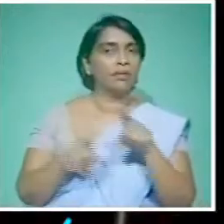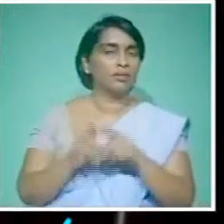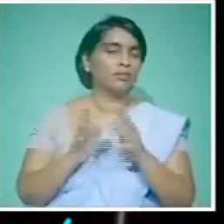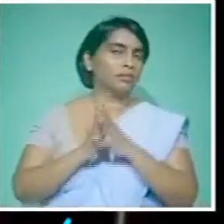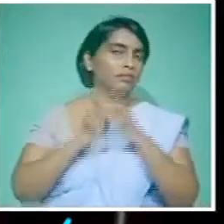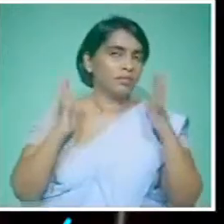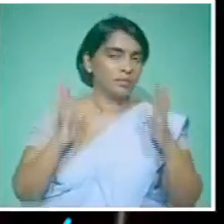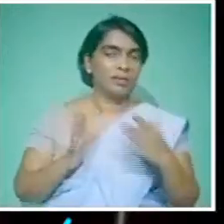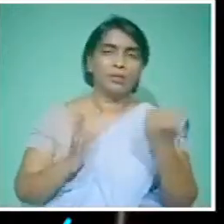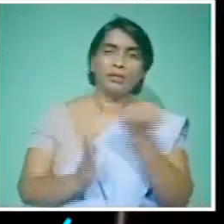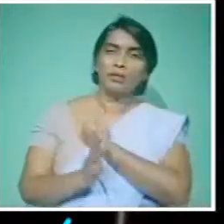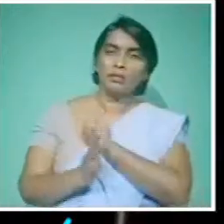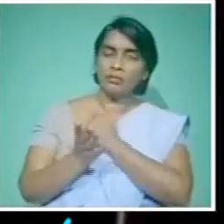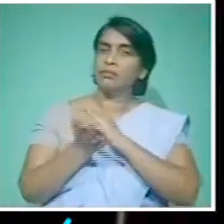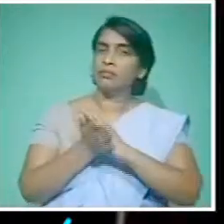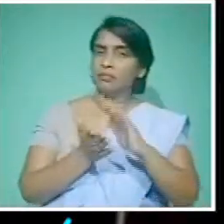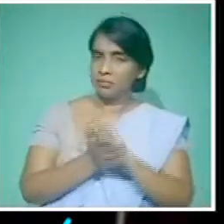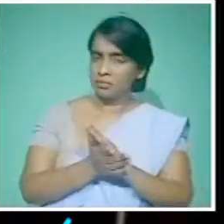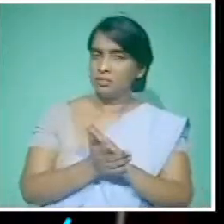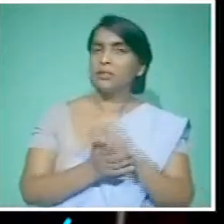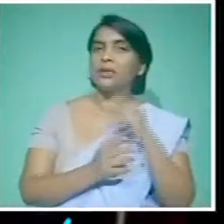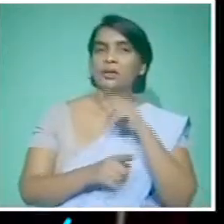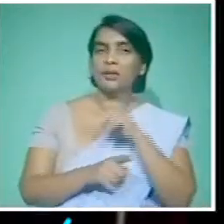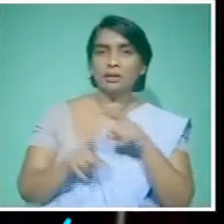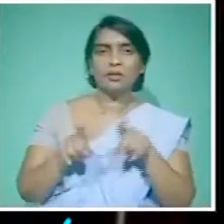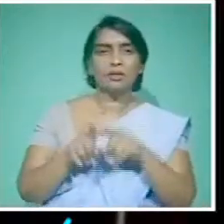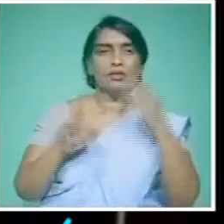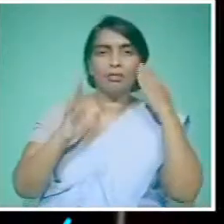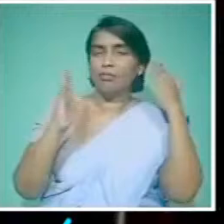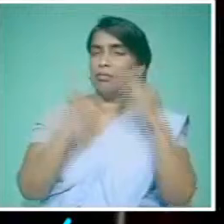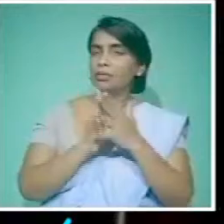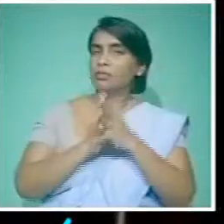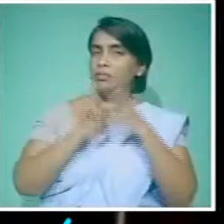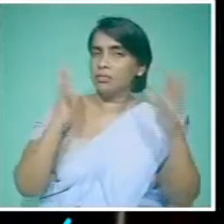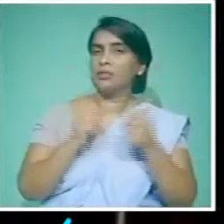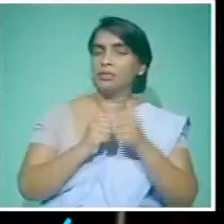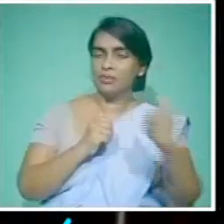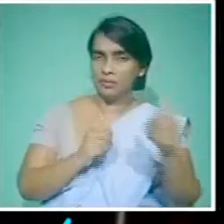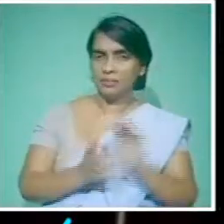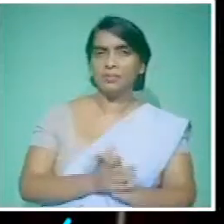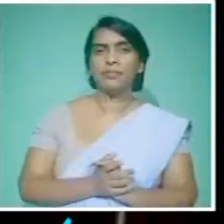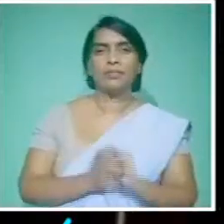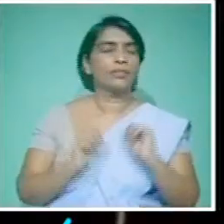විශාල කැපවීමක් කරනවා. එතුමා ඒ වෙනුවෙන් විශාල වැඩ කොටසක් කරනවා.